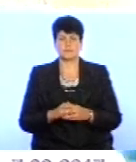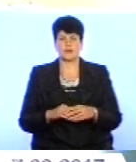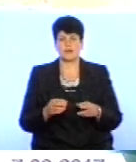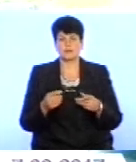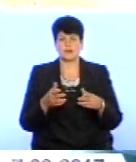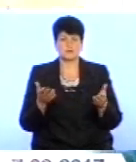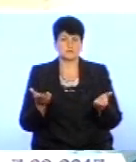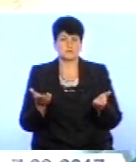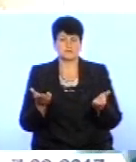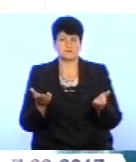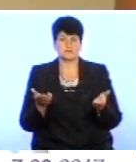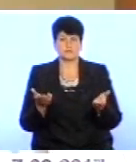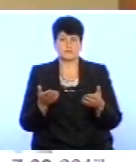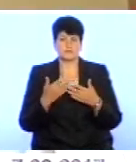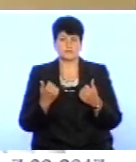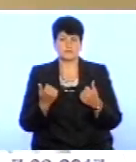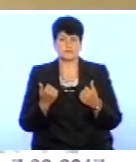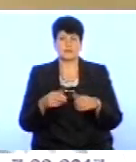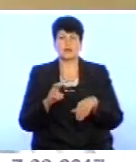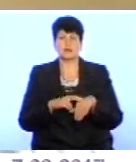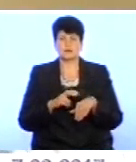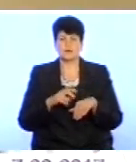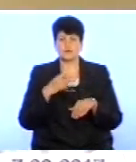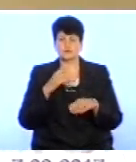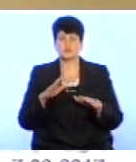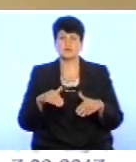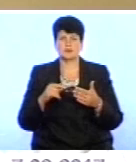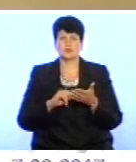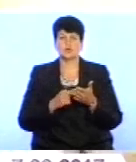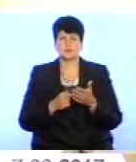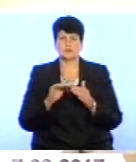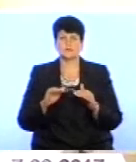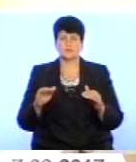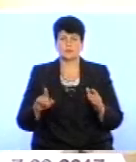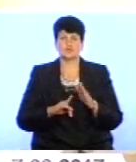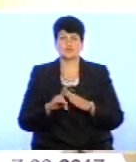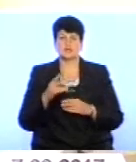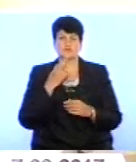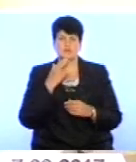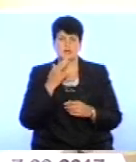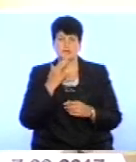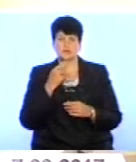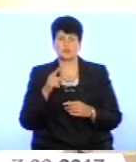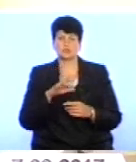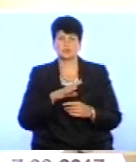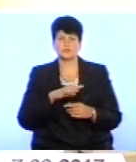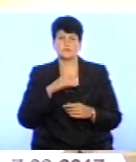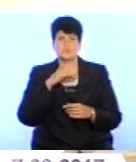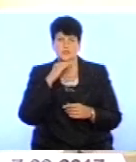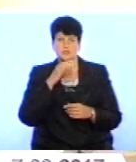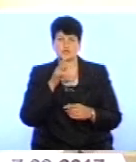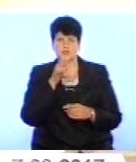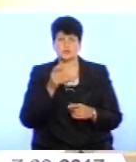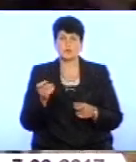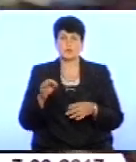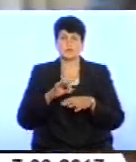то нема. Лікарі стверджують, що видавати довідки школярам почали ще у червні, тож було достатньо часу, аби